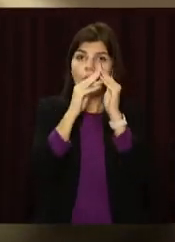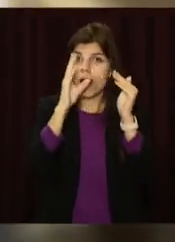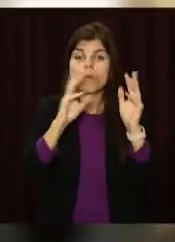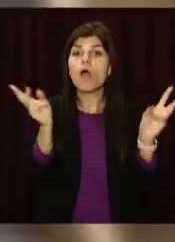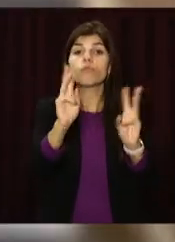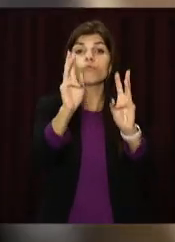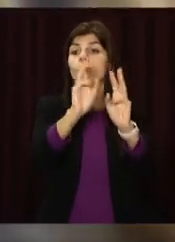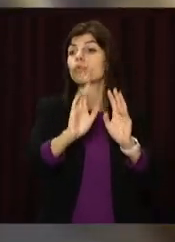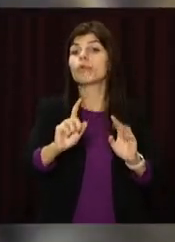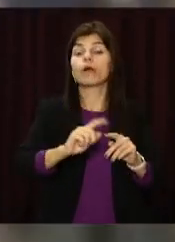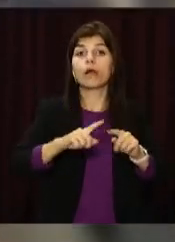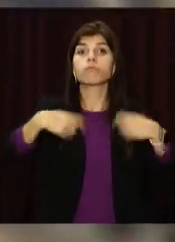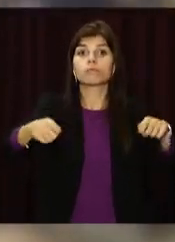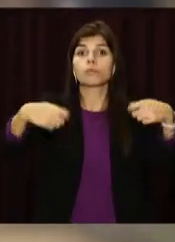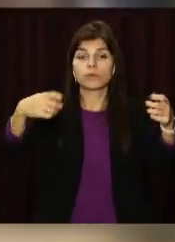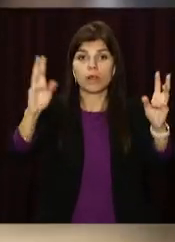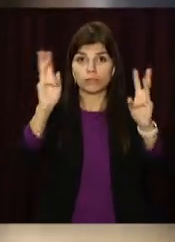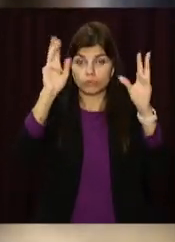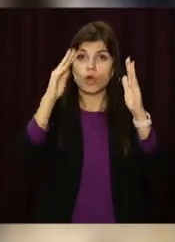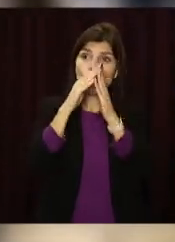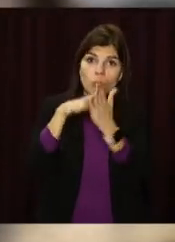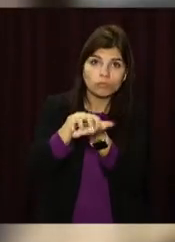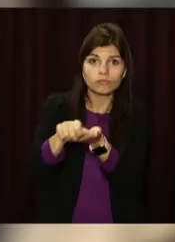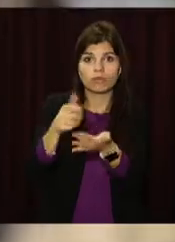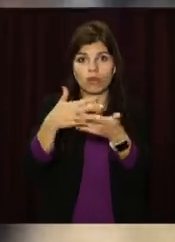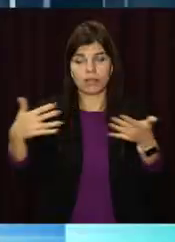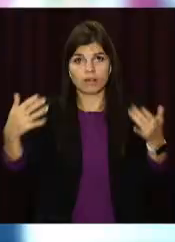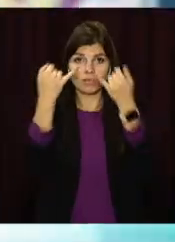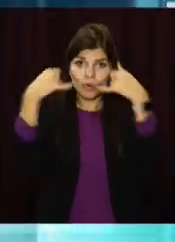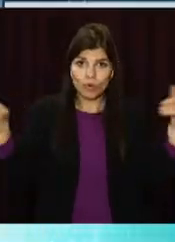пошкоджує системи газу та електропостачання.